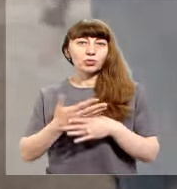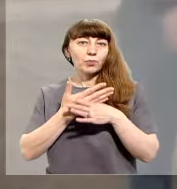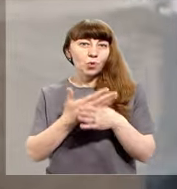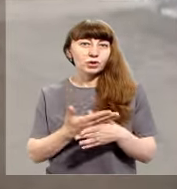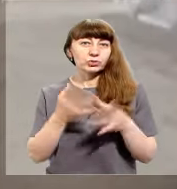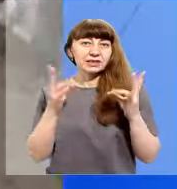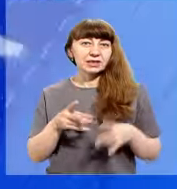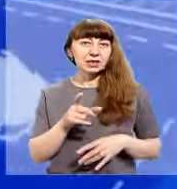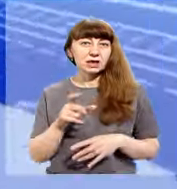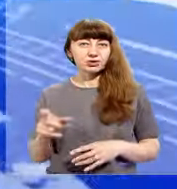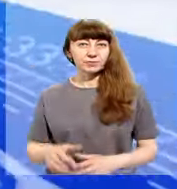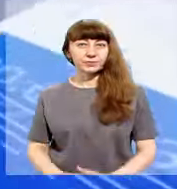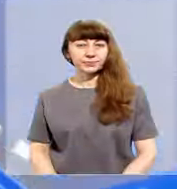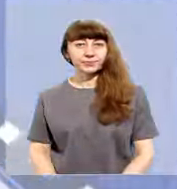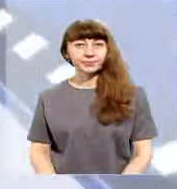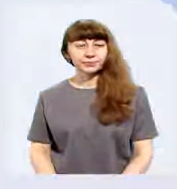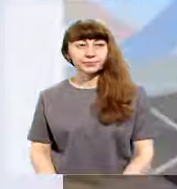помощи.